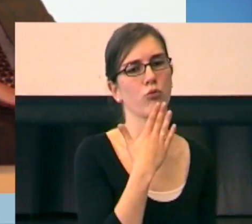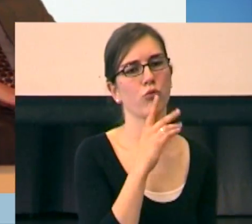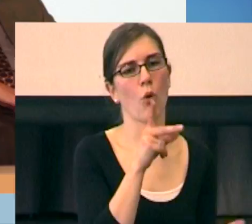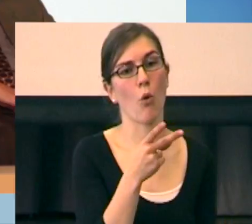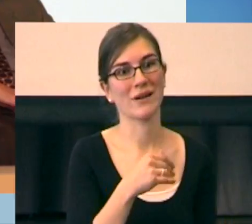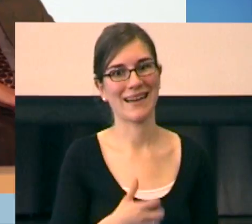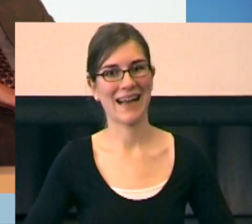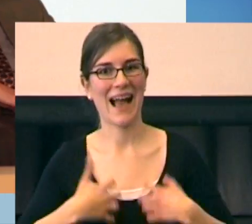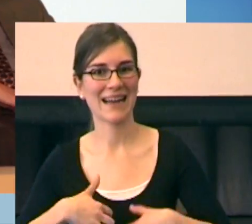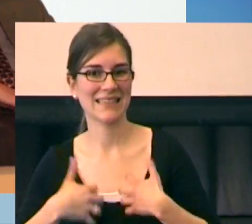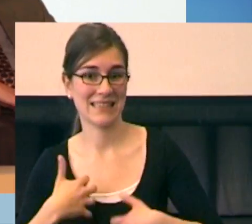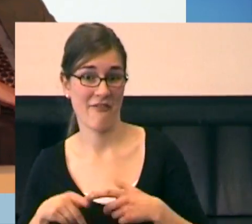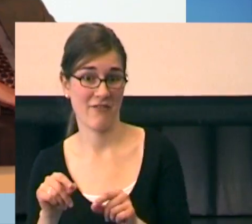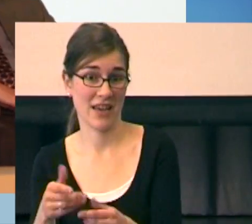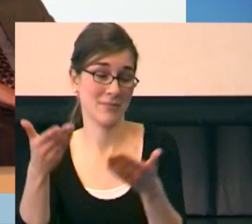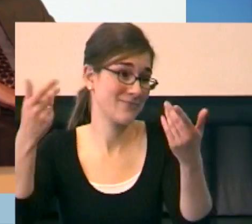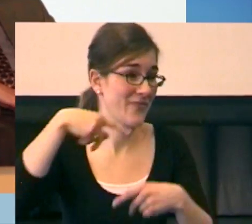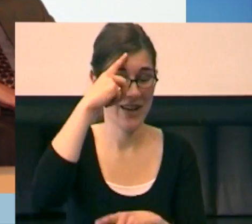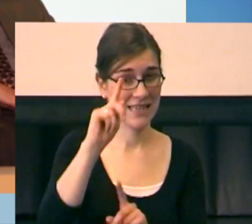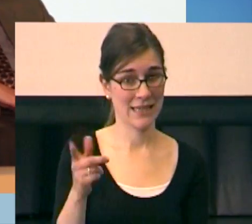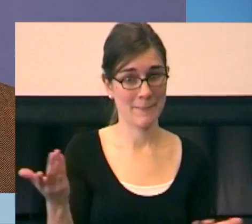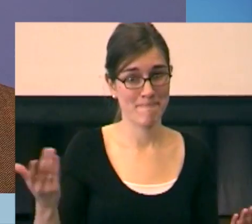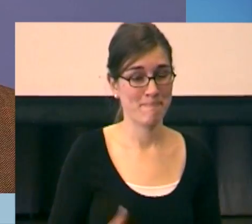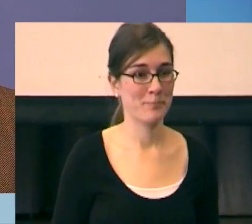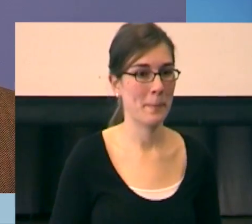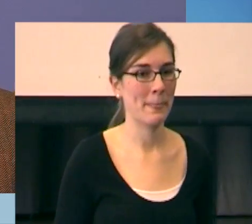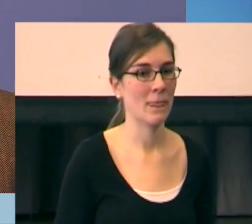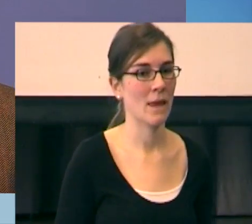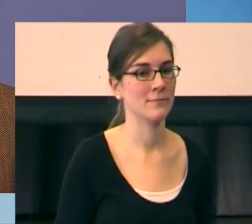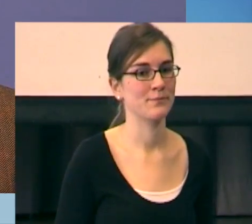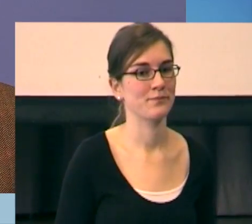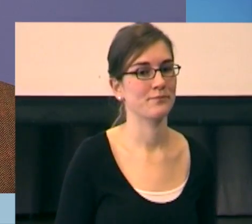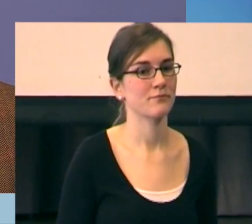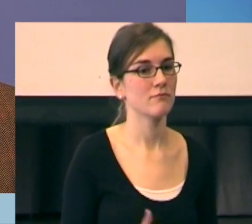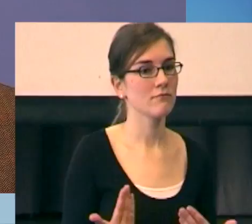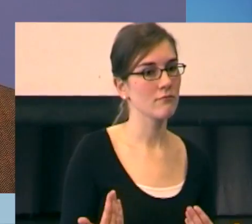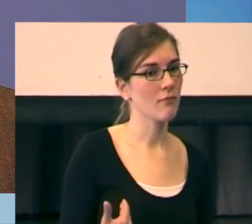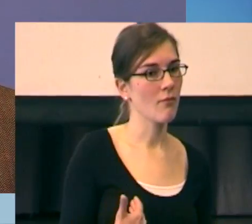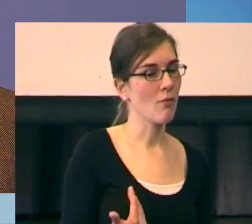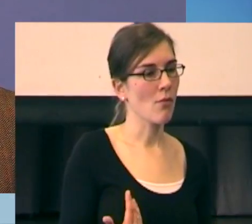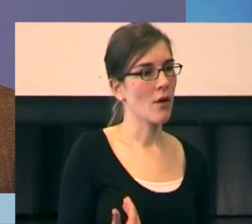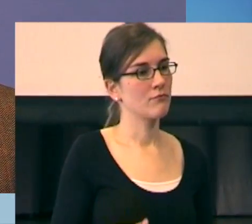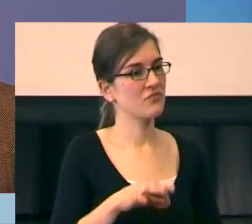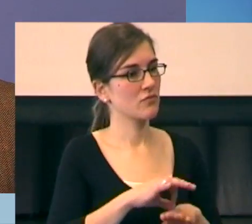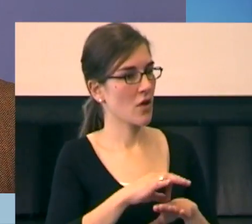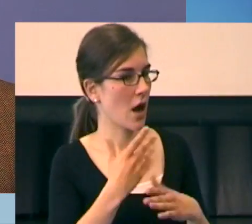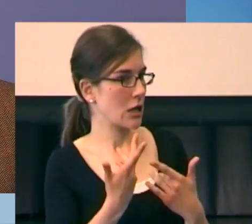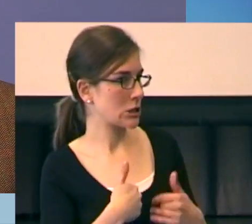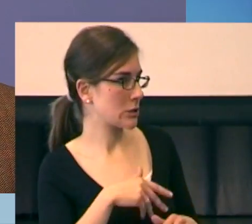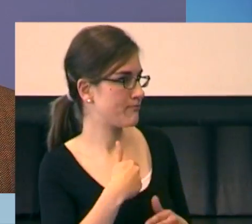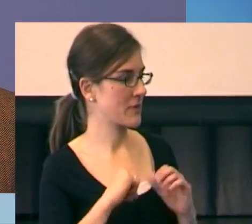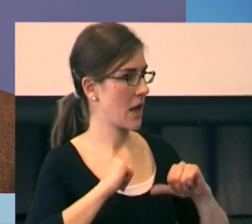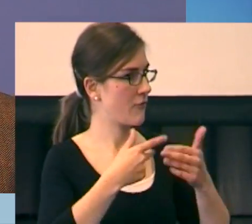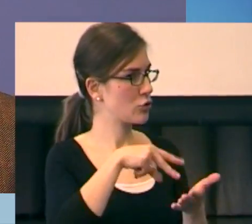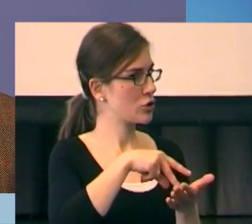ein aggressiver Prostatakrebs ist. Was der Pathologe als Hilfestellung uns anbietet, ist den